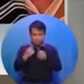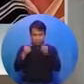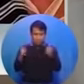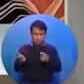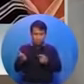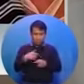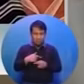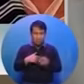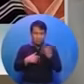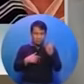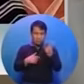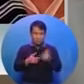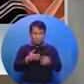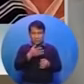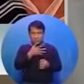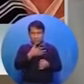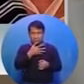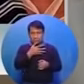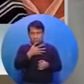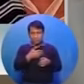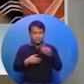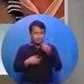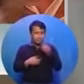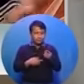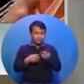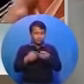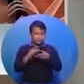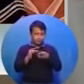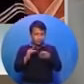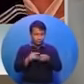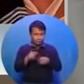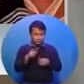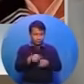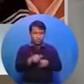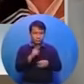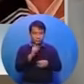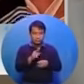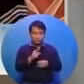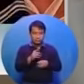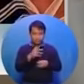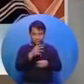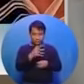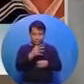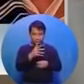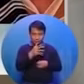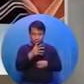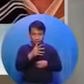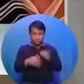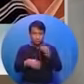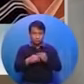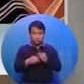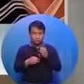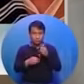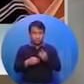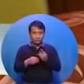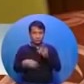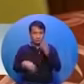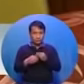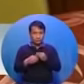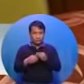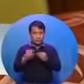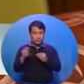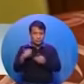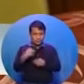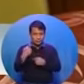ganun yung mami ko. Siyempre, tinatanong din nila kung nanay ko ba talaga yun. Nagulat din po pati yung mga kamag-anak po